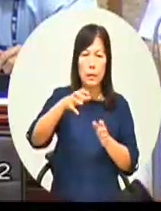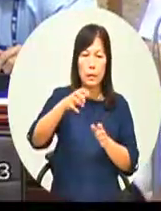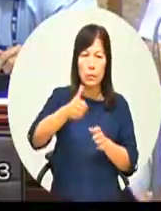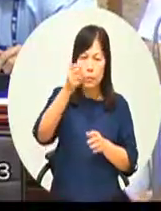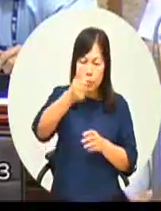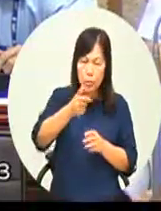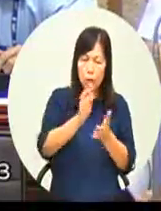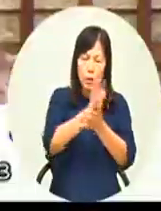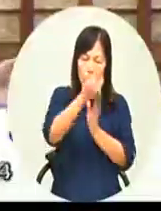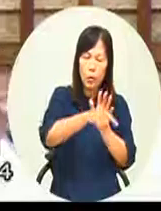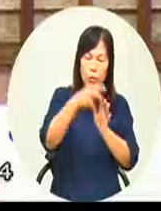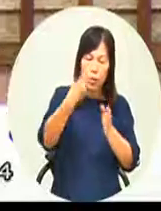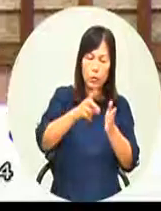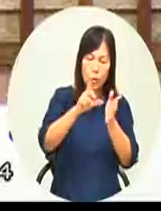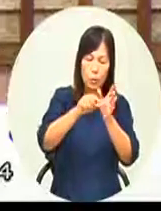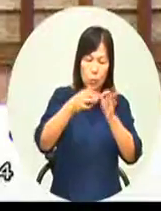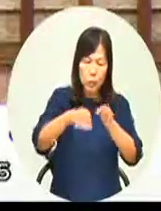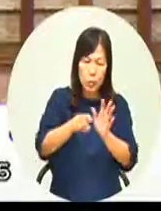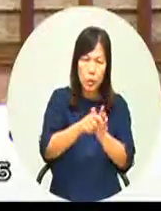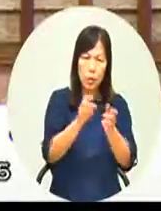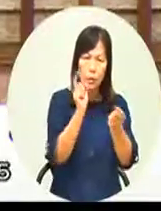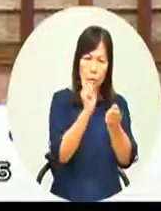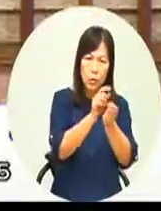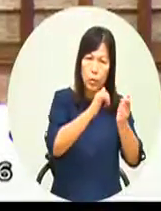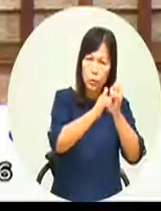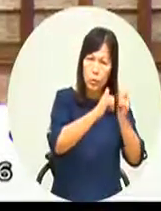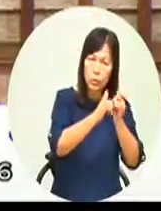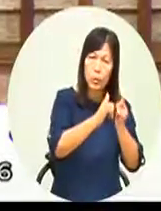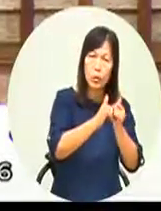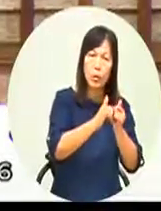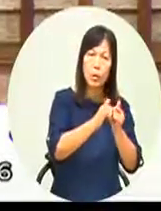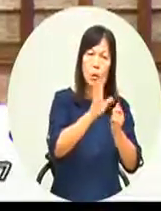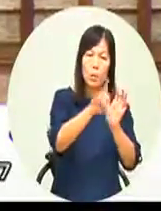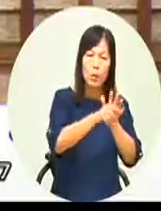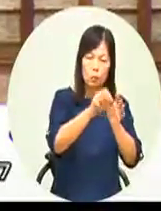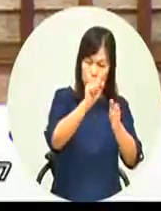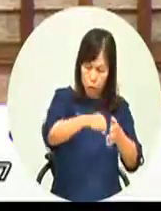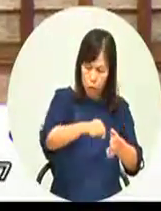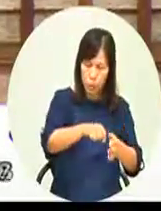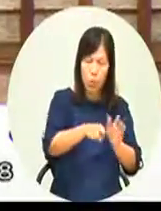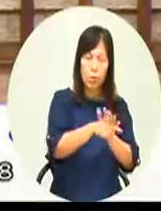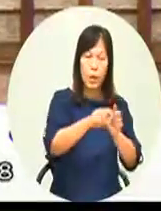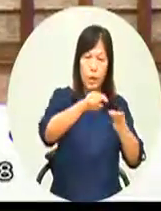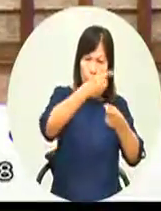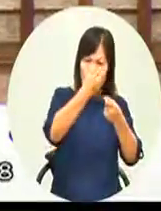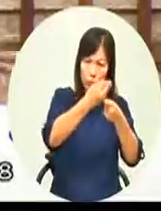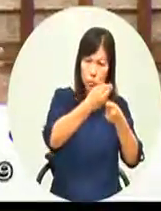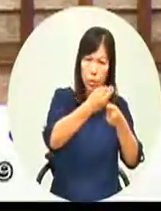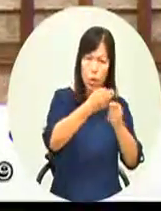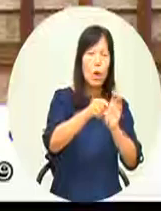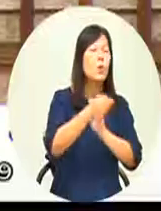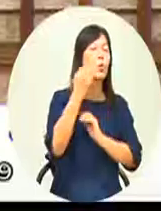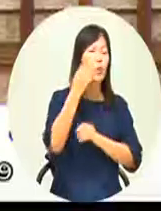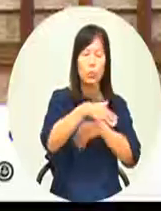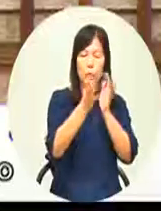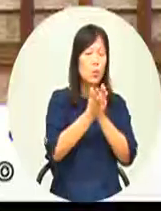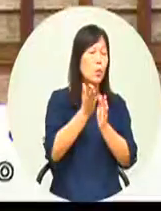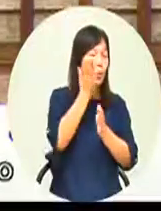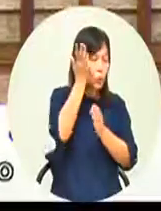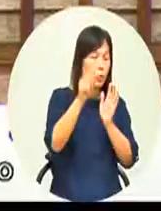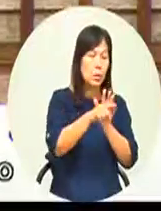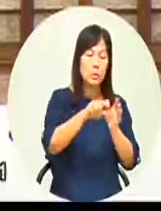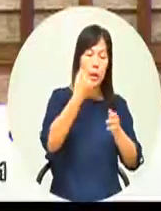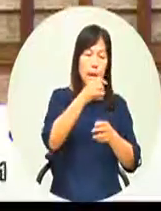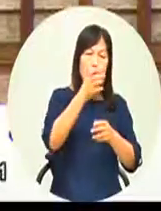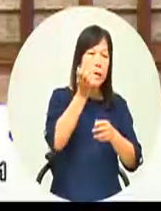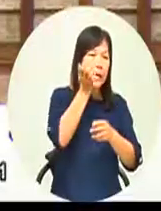简略的跟市民朋友一个简单的一个承诺，大概就是说109年如果一切顺利的话，是不是在冈山